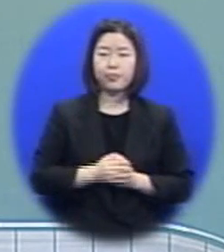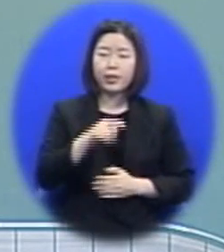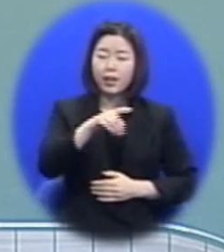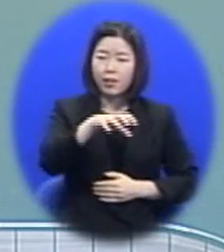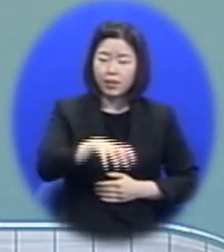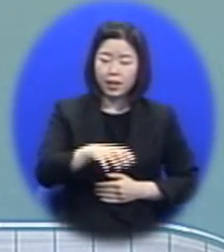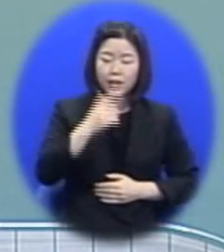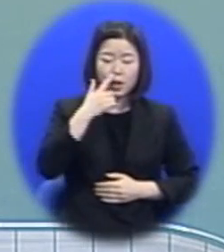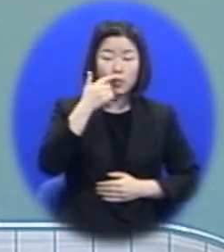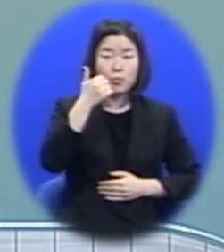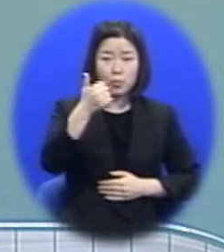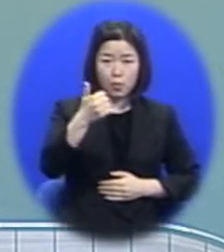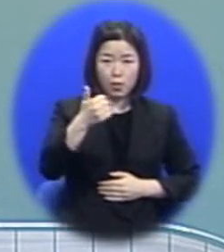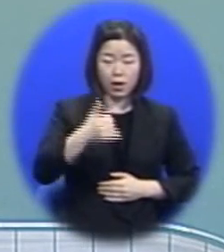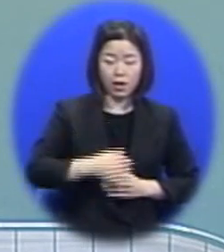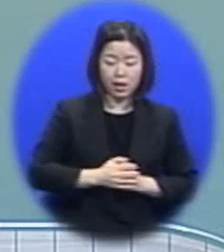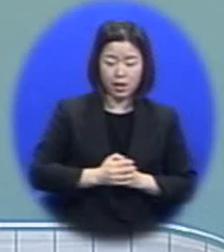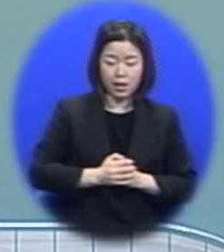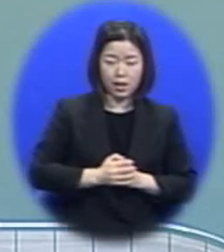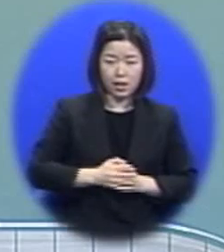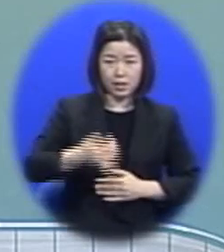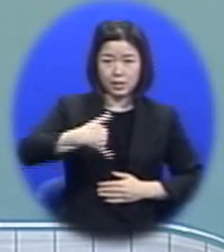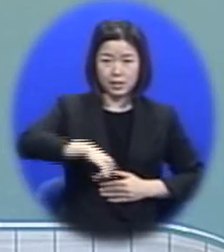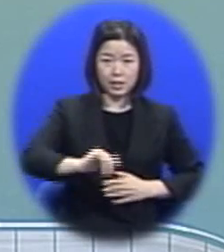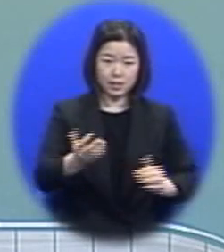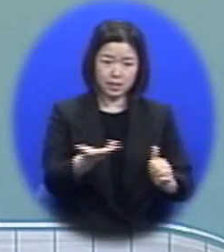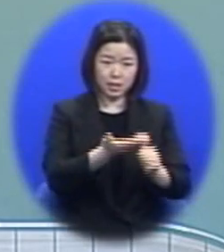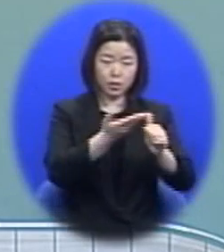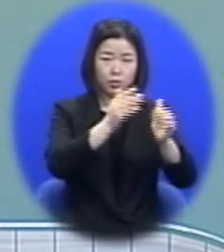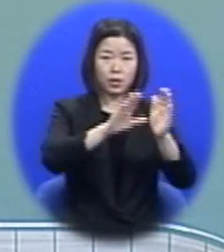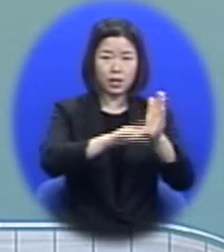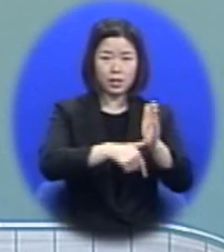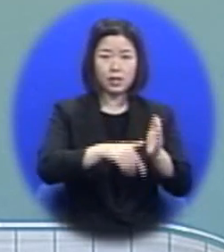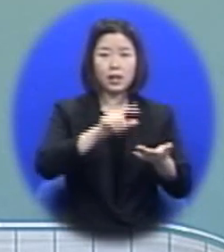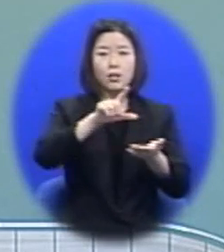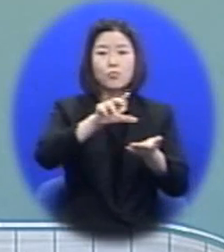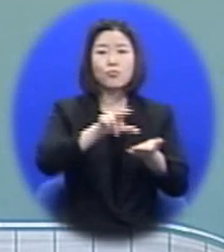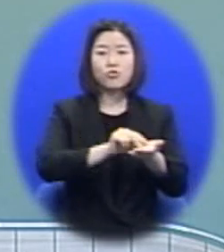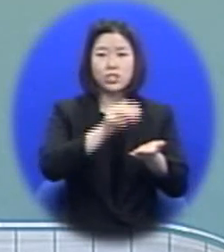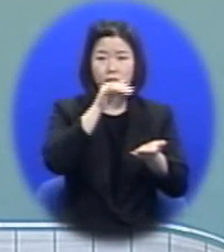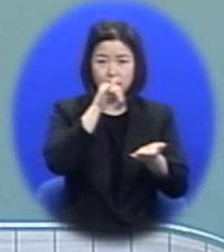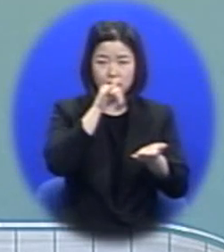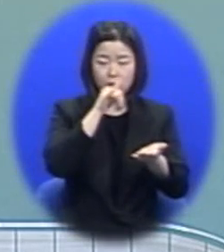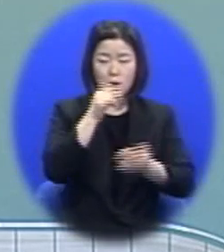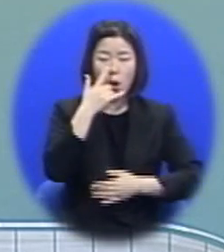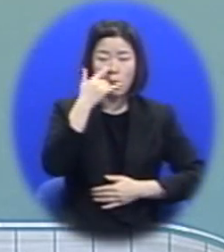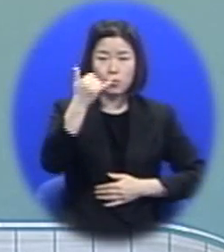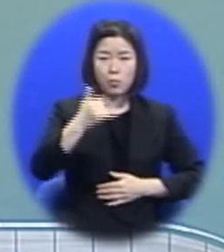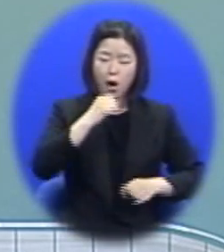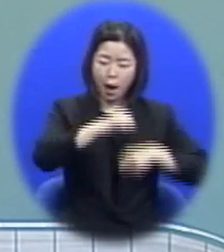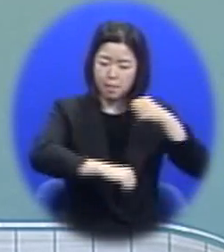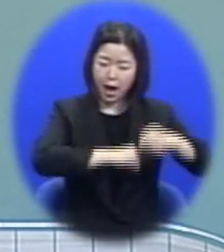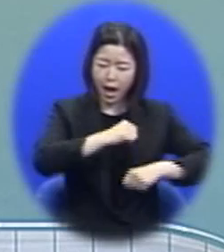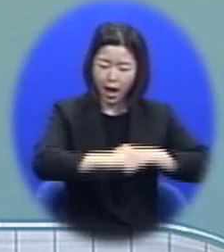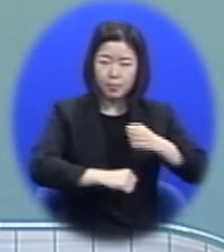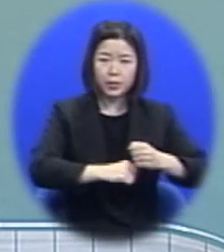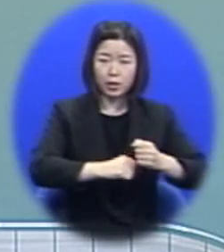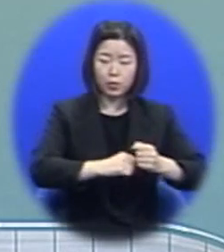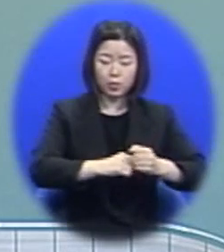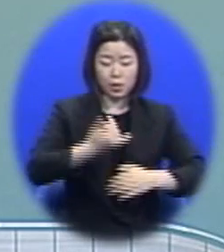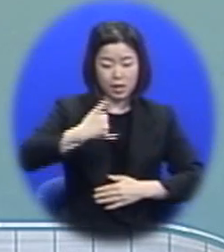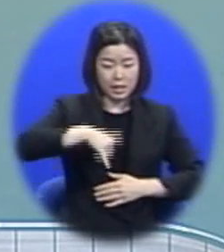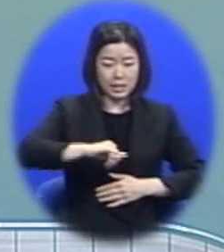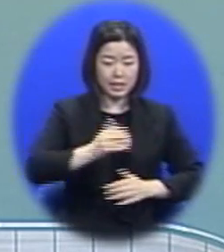자녀를 양육하는데 문제가 있다는 것입니다 부모가 마음대로 자녀를 양육하는데 원인이